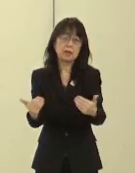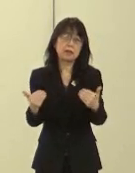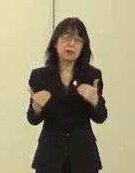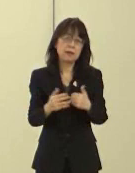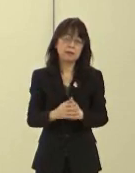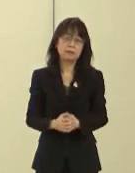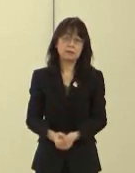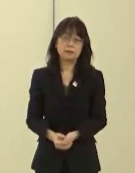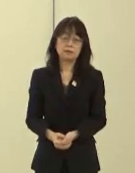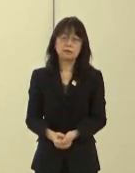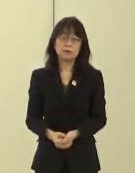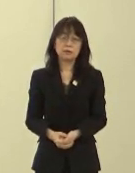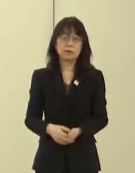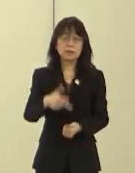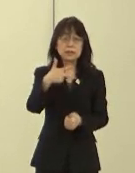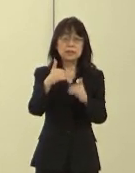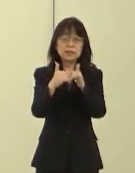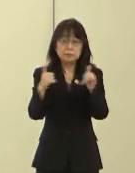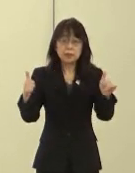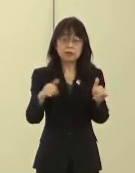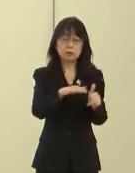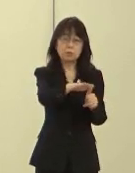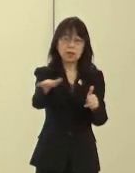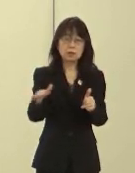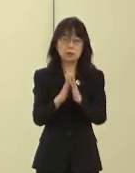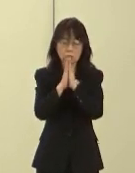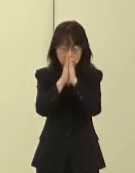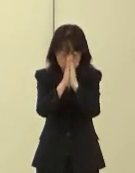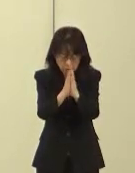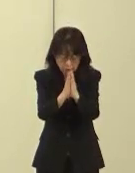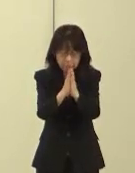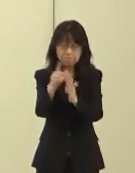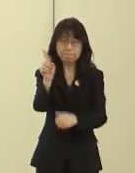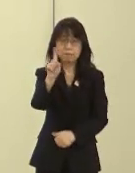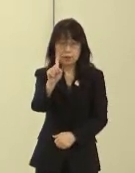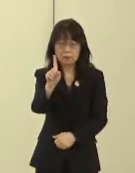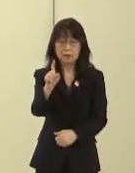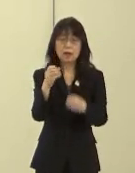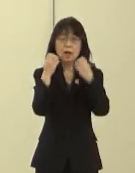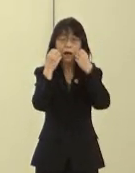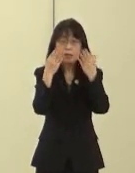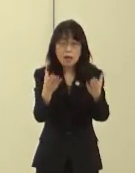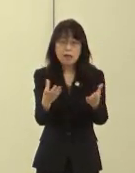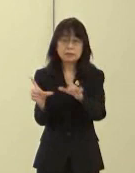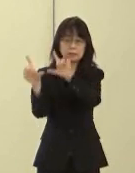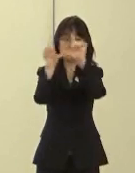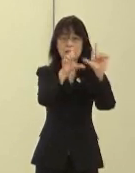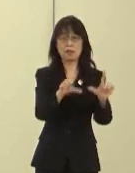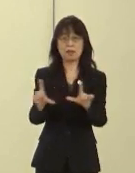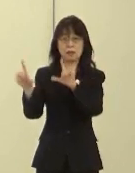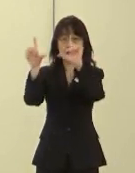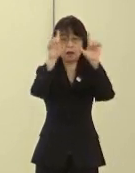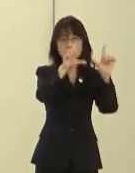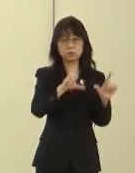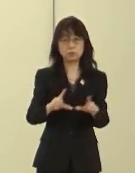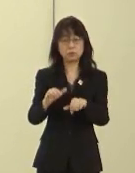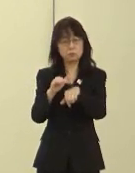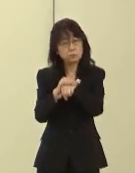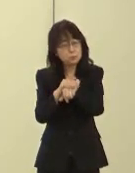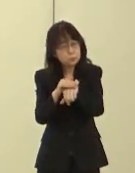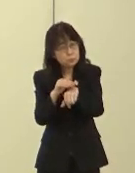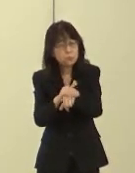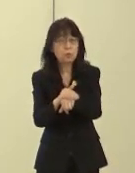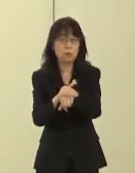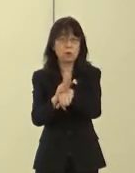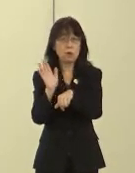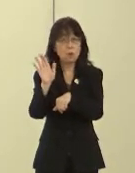ります。市民の皆様へのお願いといたしましては、新しい生活様式ということについて、